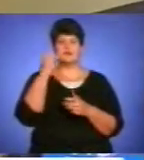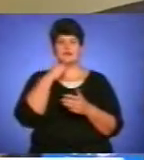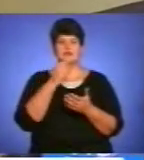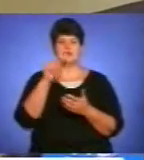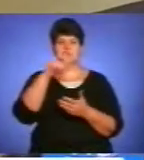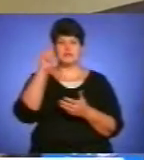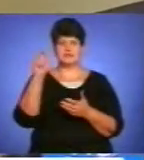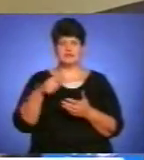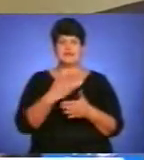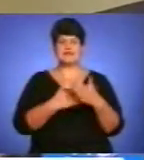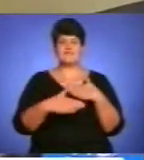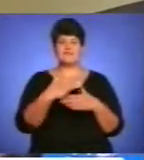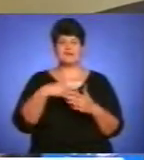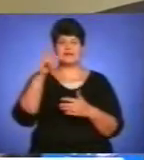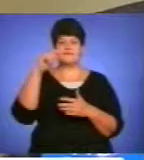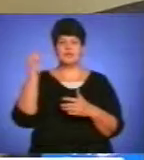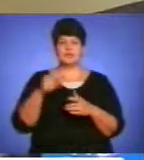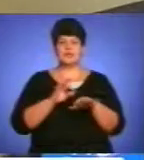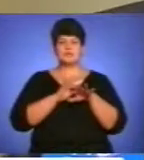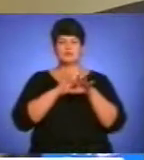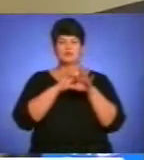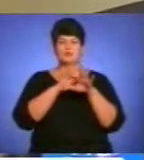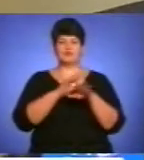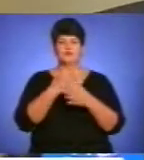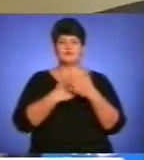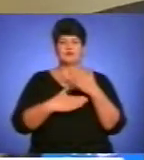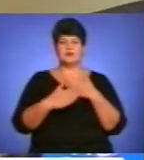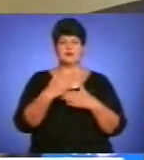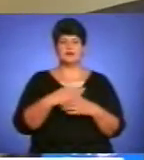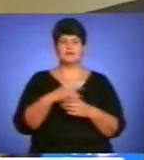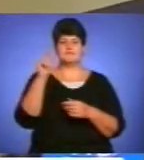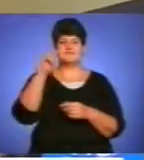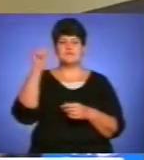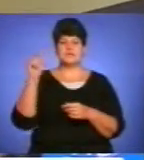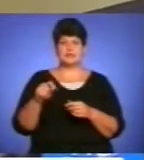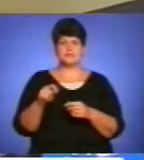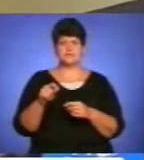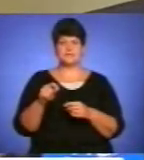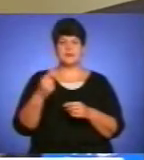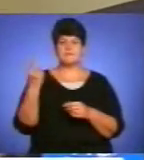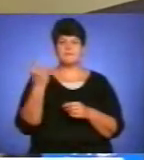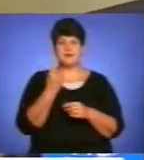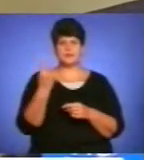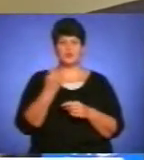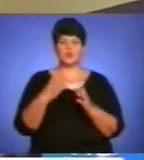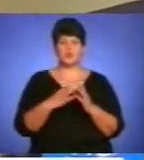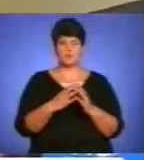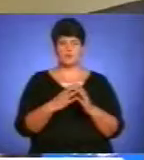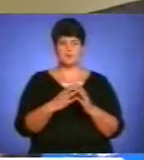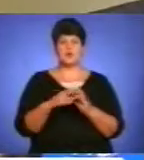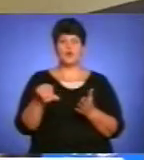інваліди війни та супроводжуюча особа інвалідів війни першої групи.